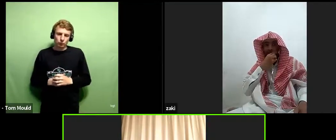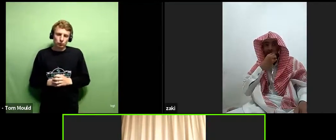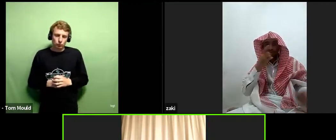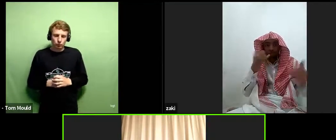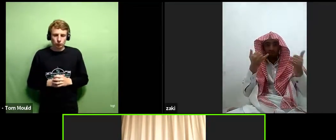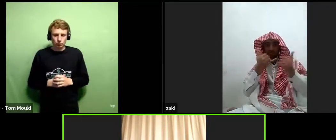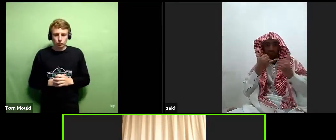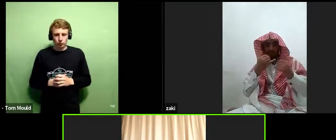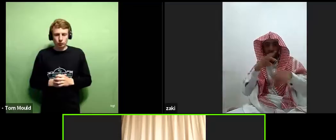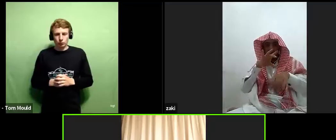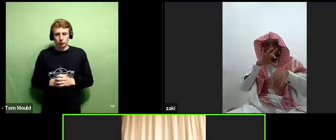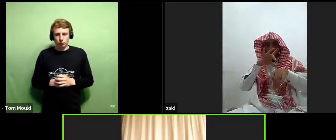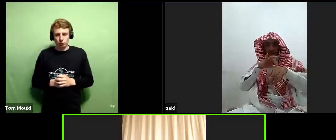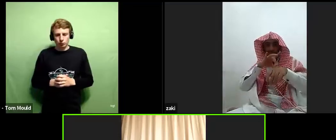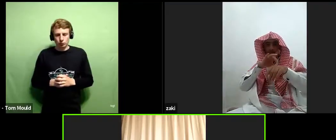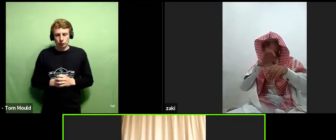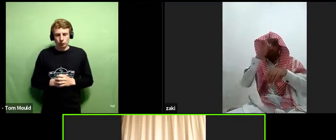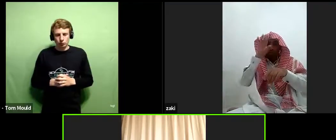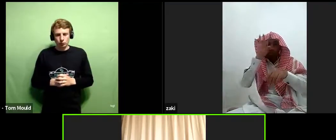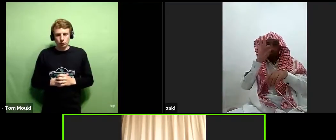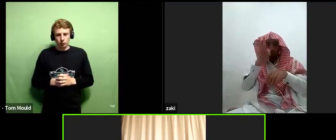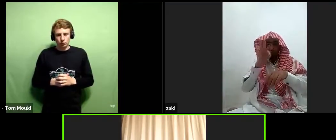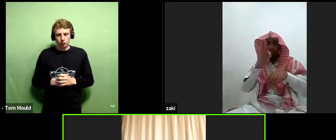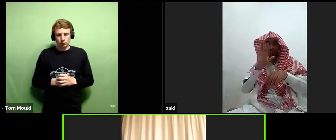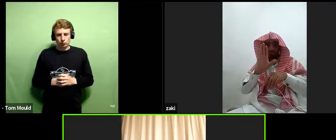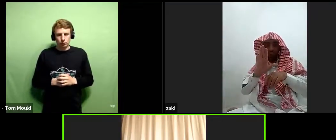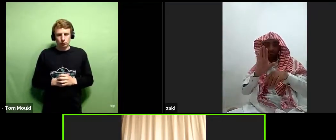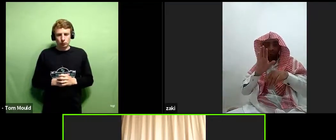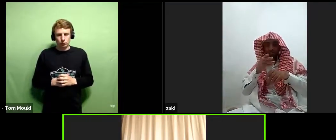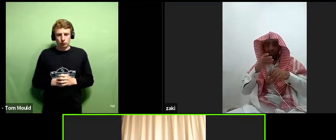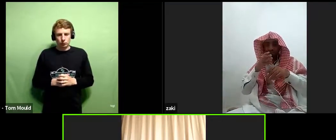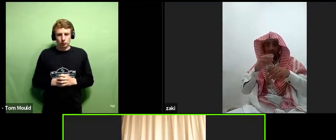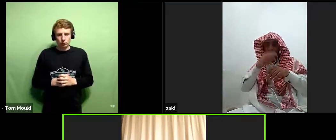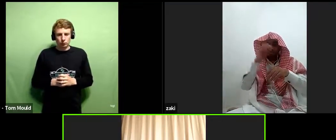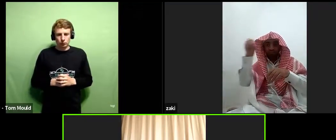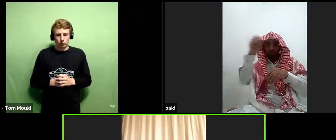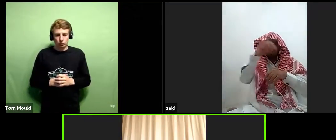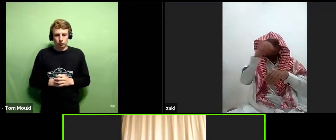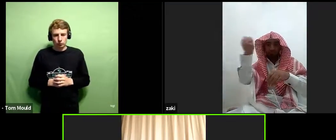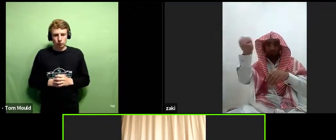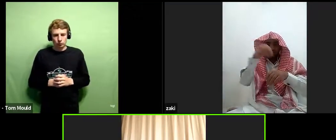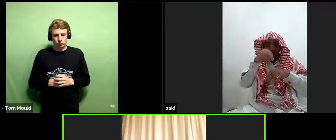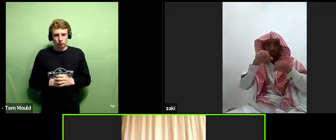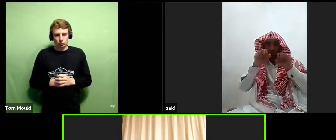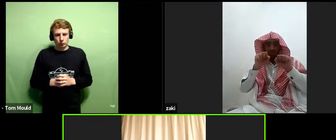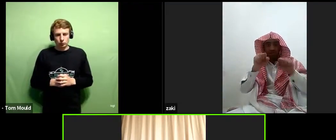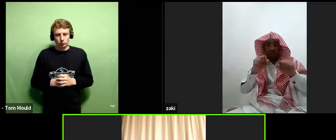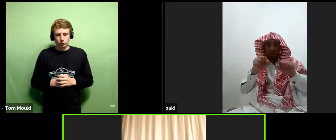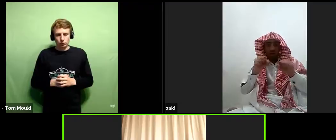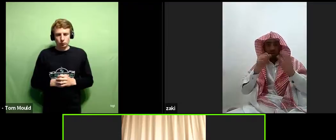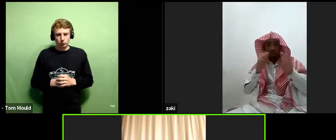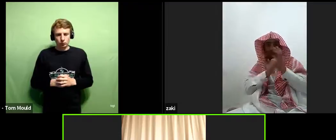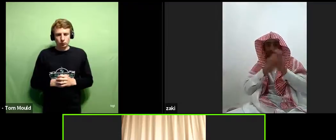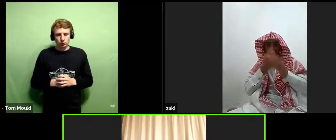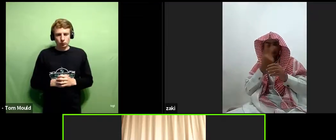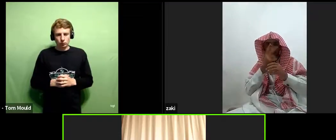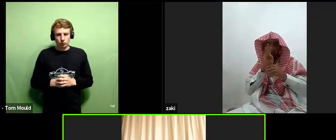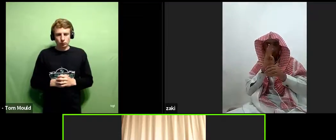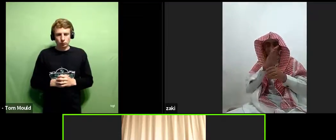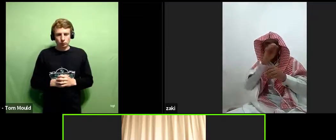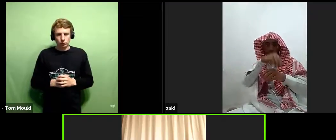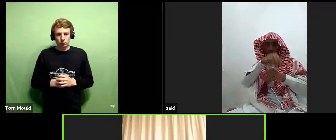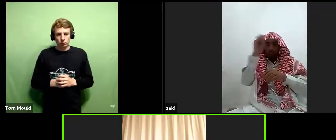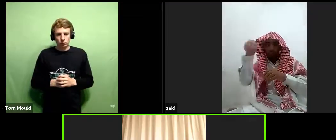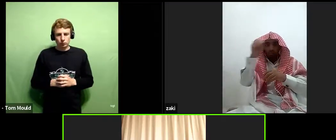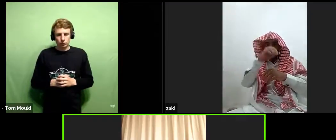الراهنة وهي منع التنقل لا يستطيع الذهاب من بيت إلى الآخر، فهل هو